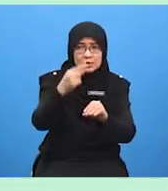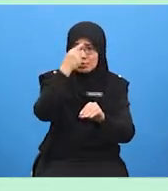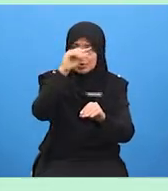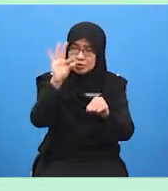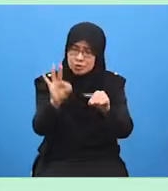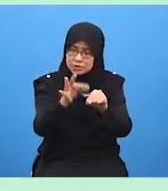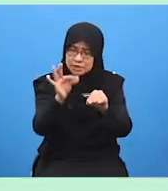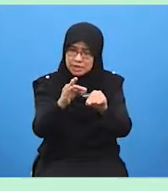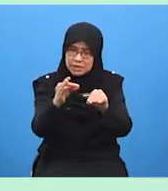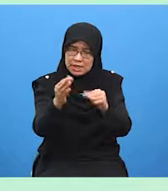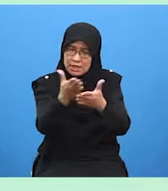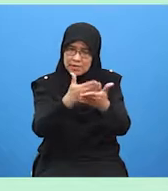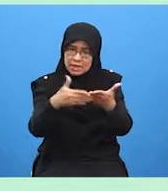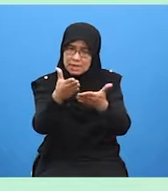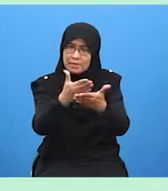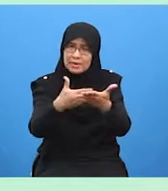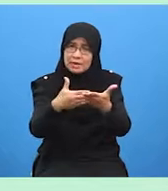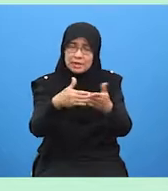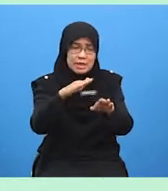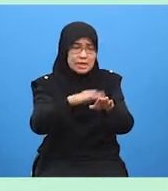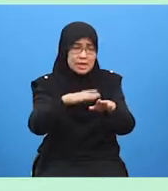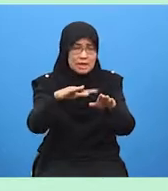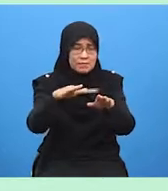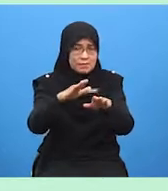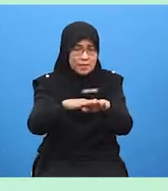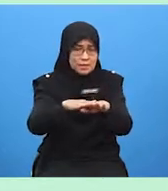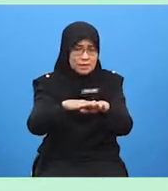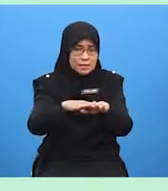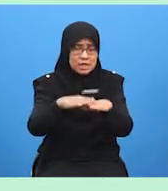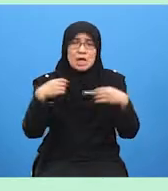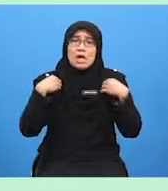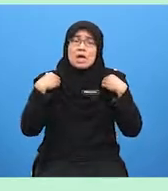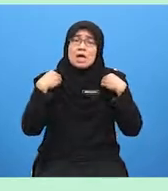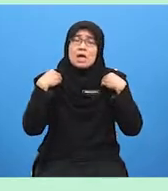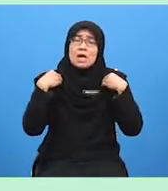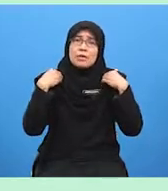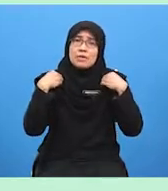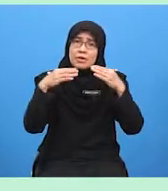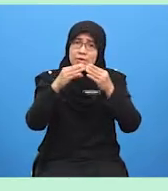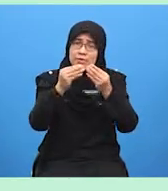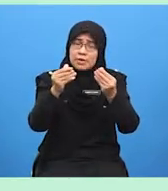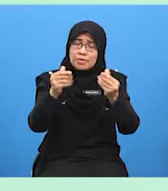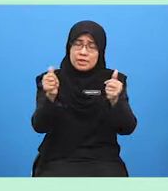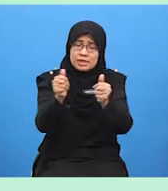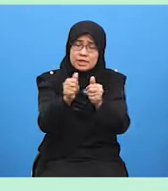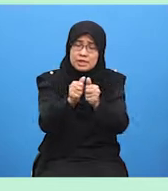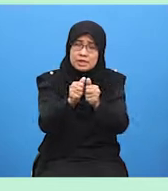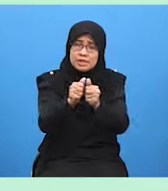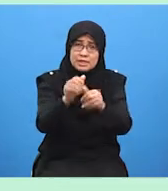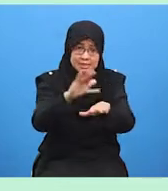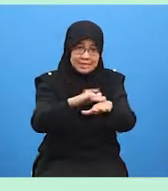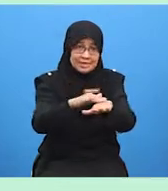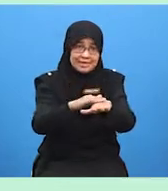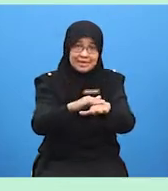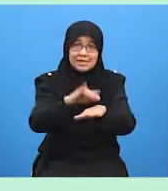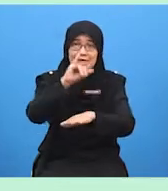menjahit bahagian-bahagian tertentu pada fabrik dengan menggunakan tangan. Jidal pula disarungkan di